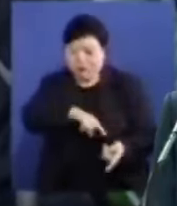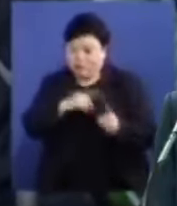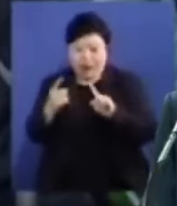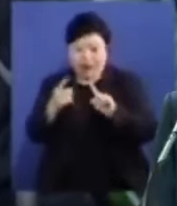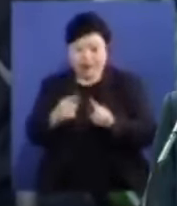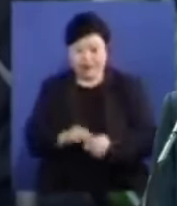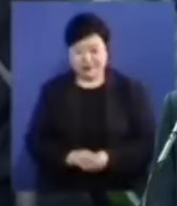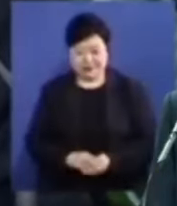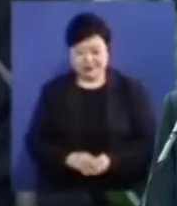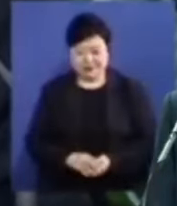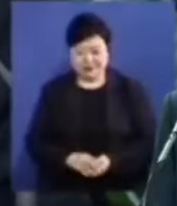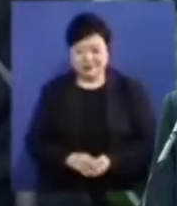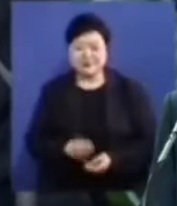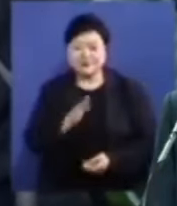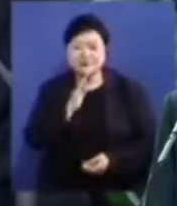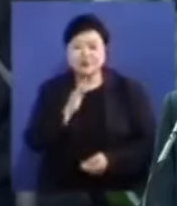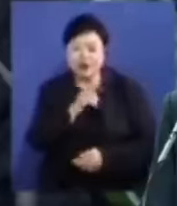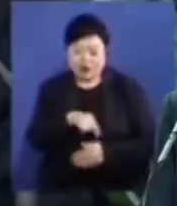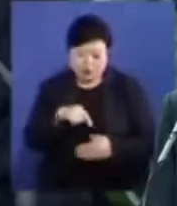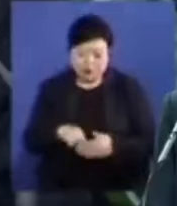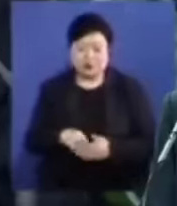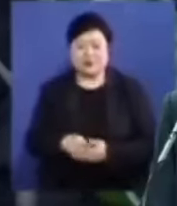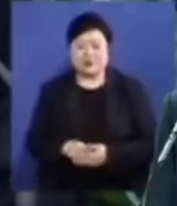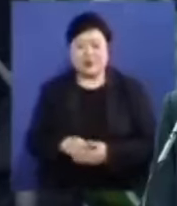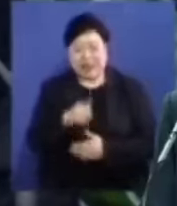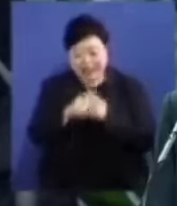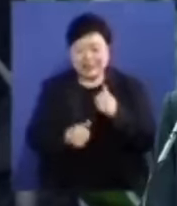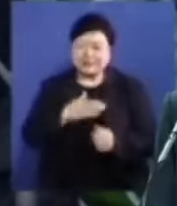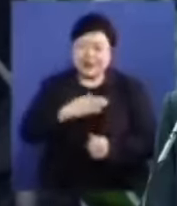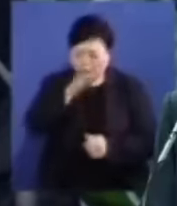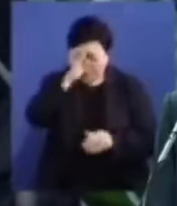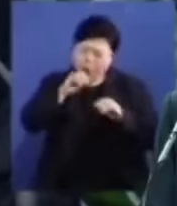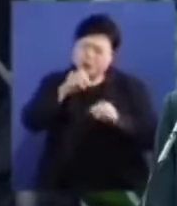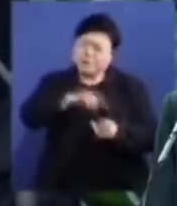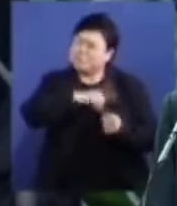나았다고 손들 때 나도 속으로 늘 말하기는 하나님 저도요